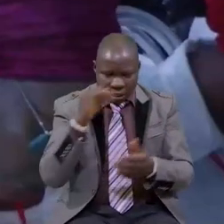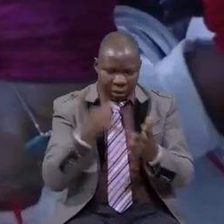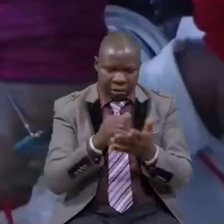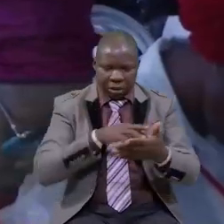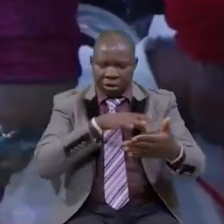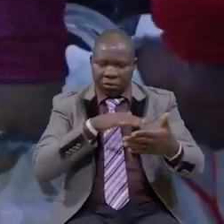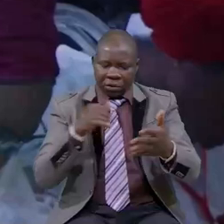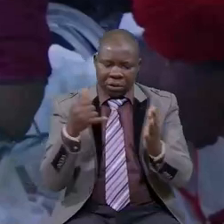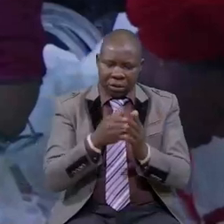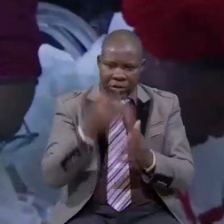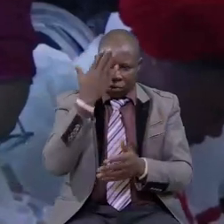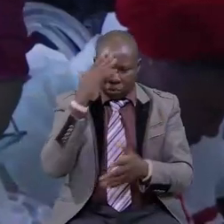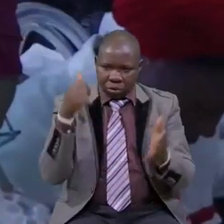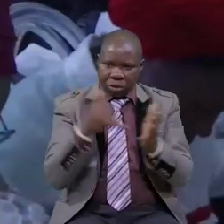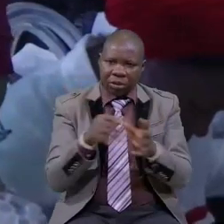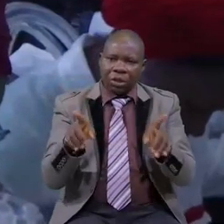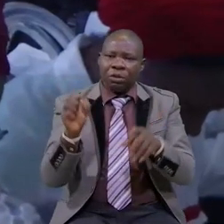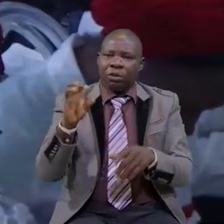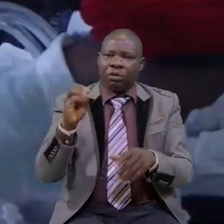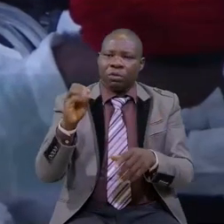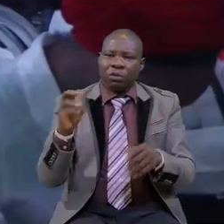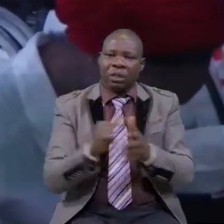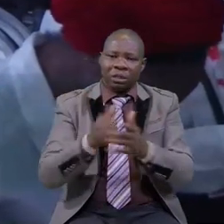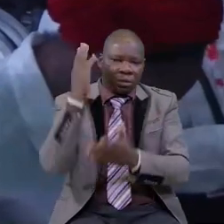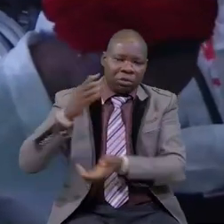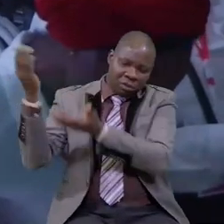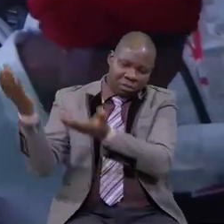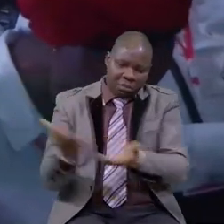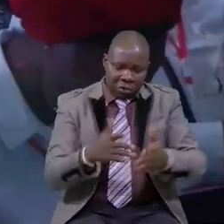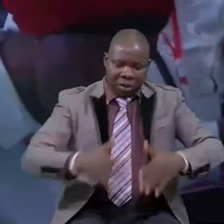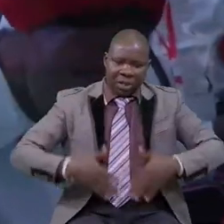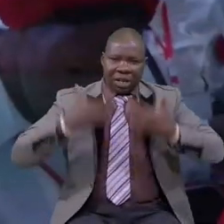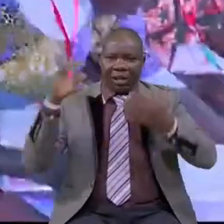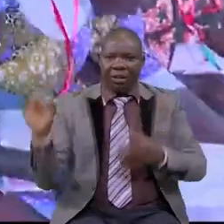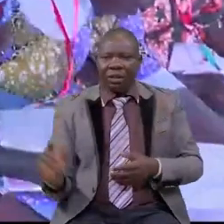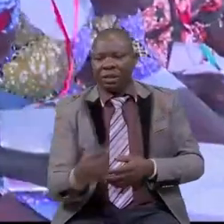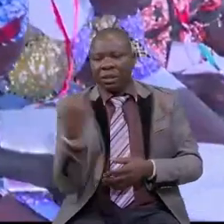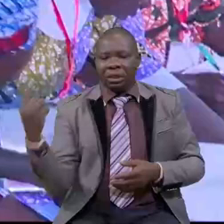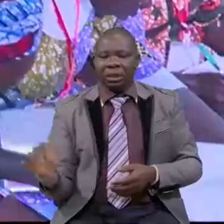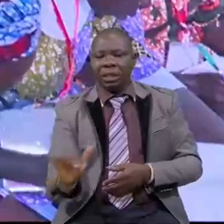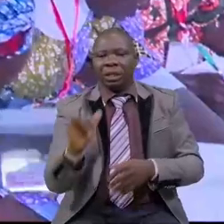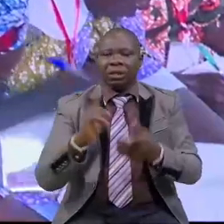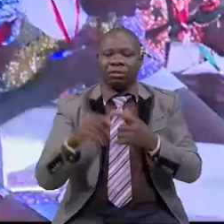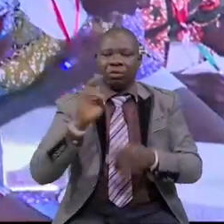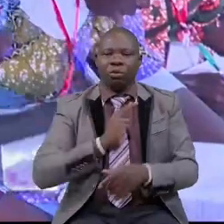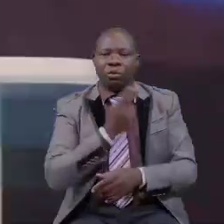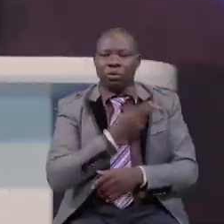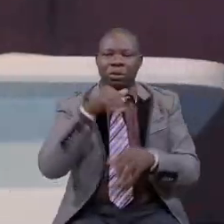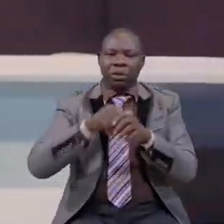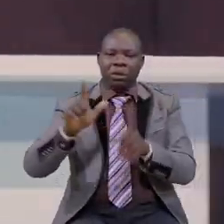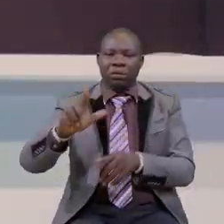nous l'étudions, nous la connaissons afin qu'elle apporte la vie éternelle dans nos vies. En Luc